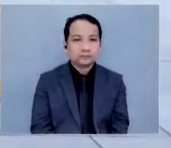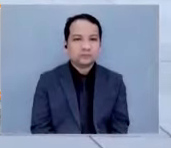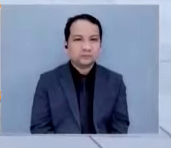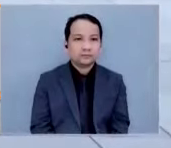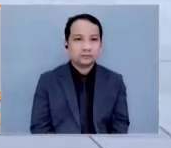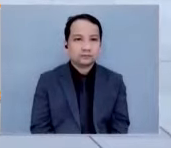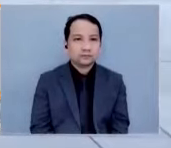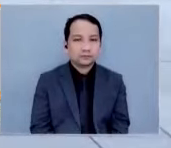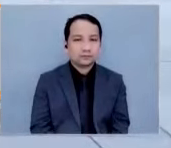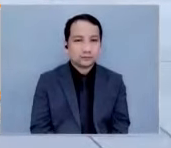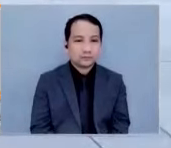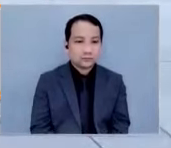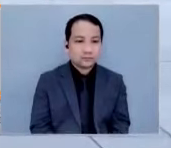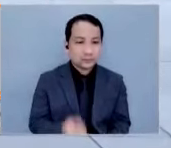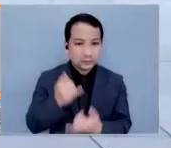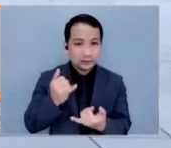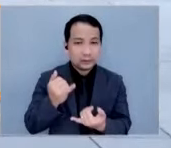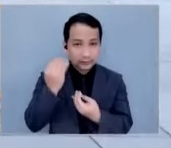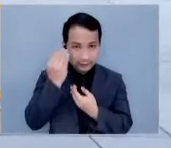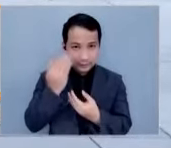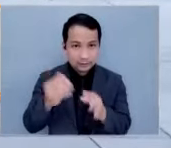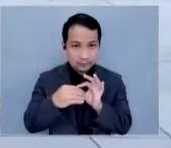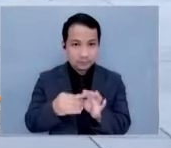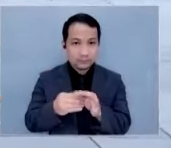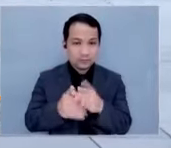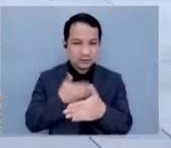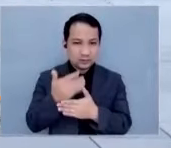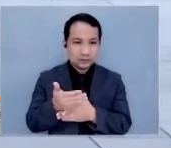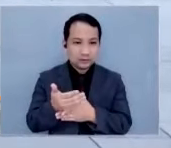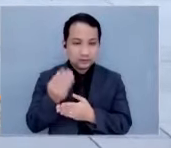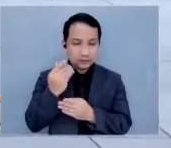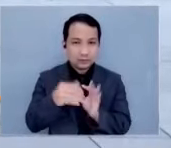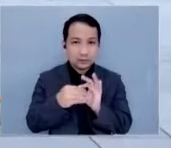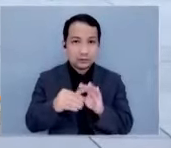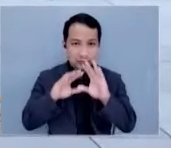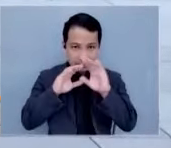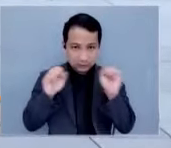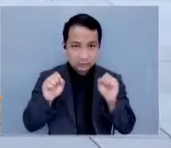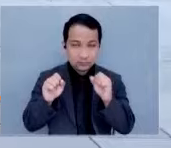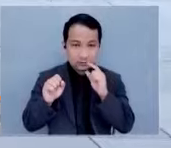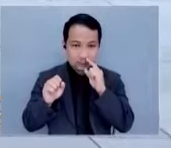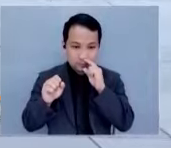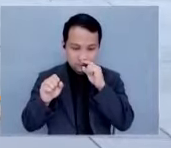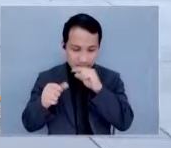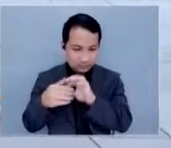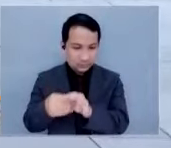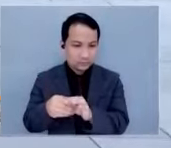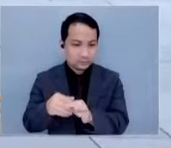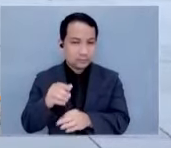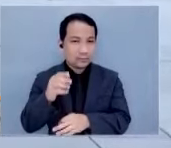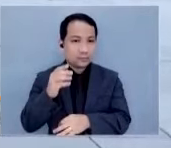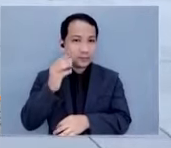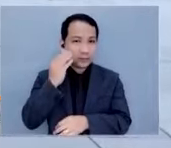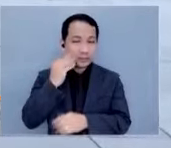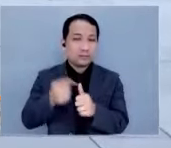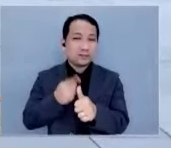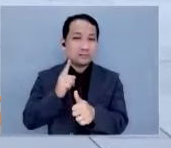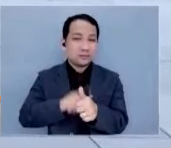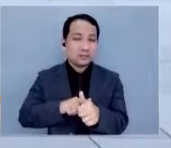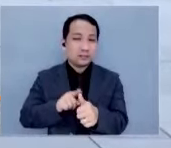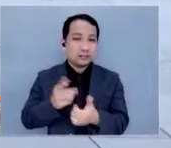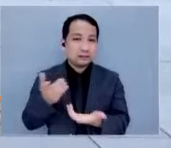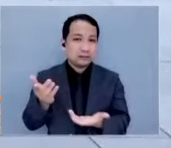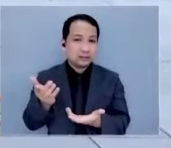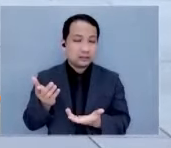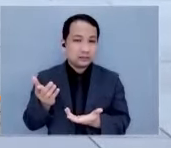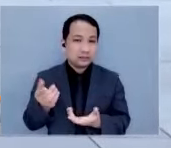Jiggy, simula nga ngayong araw, ang sunod-sunod na aktibidad ni Pangulong Bongbong Marcos dito sa Berlin, Germany. Ang una sa kanyang agenda, pagpunta